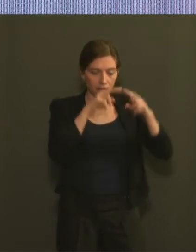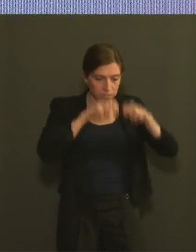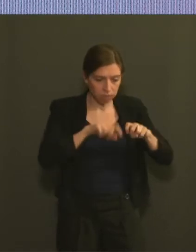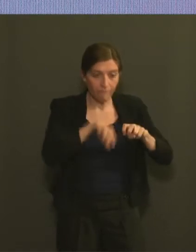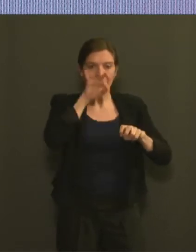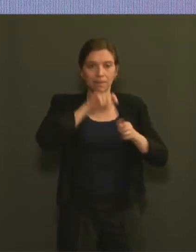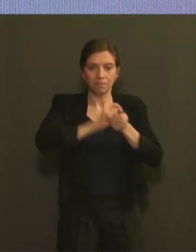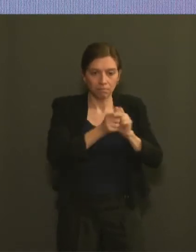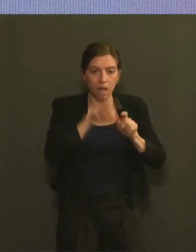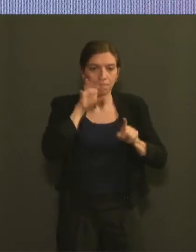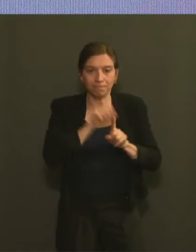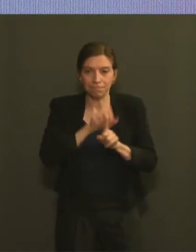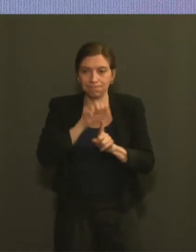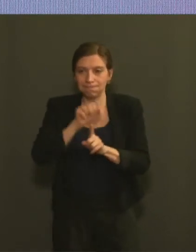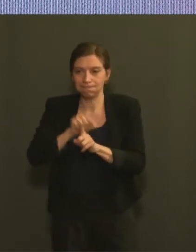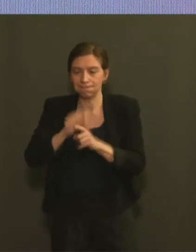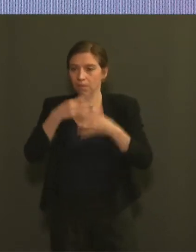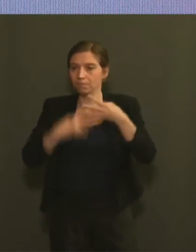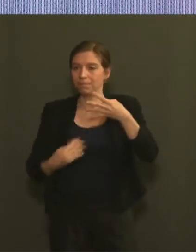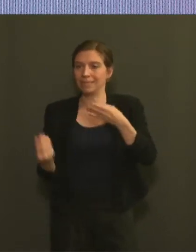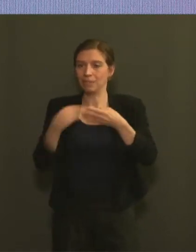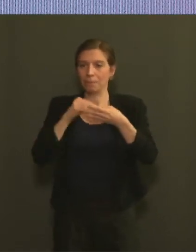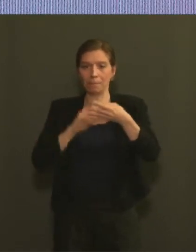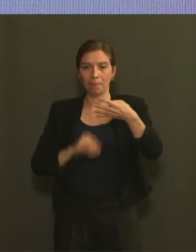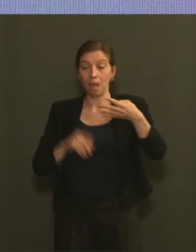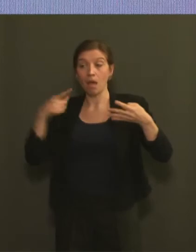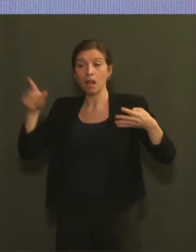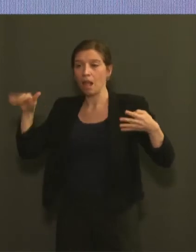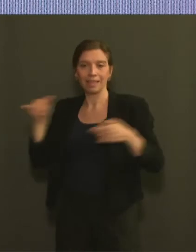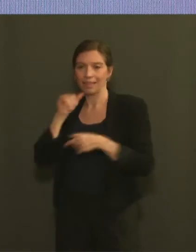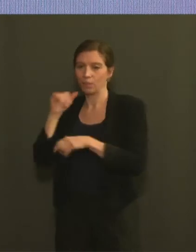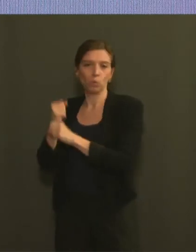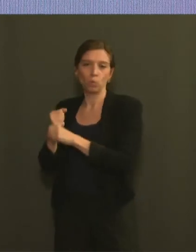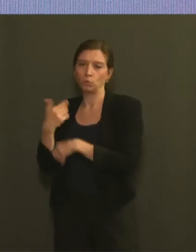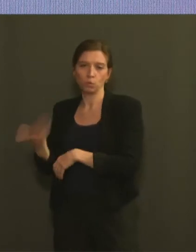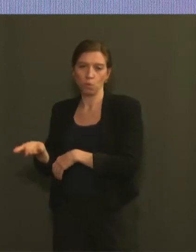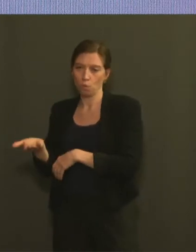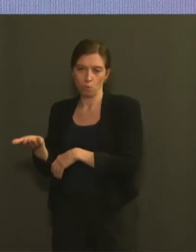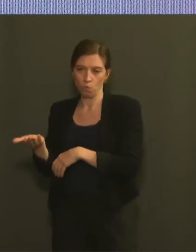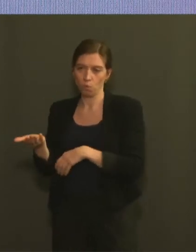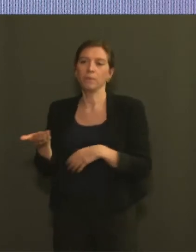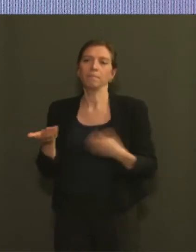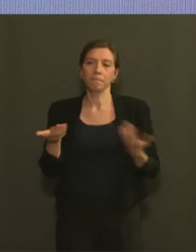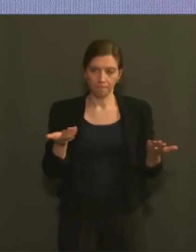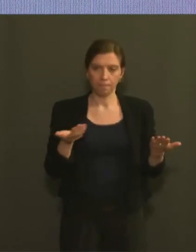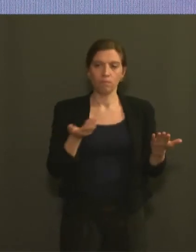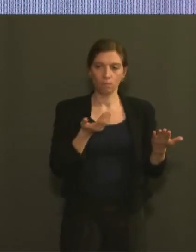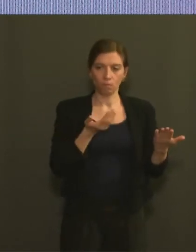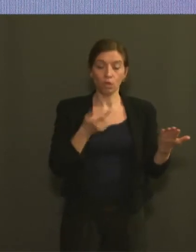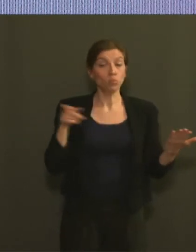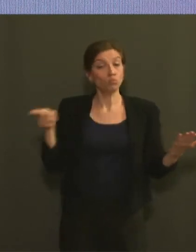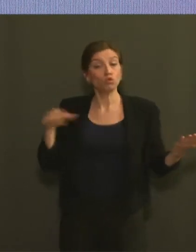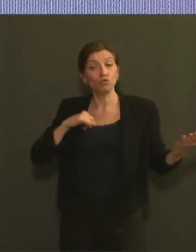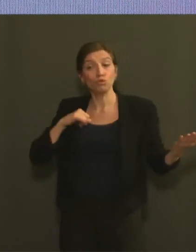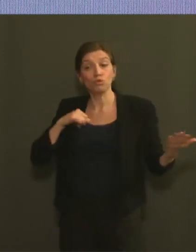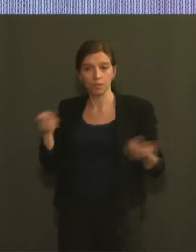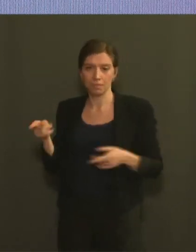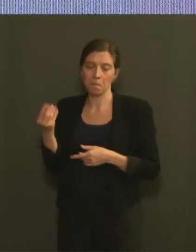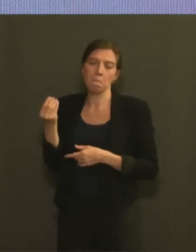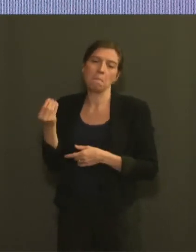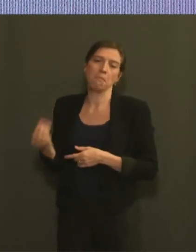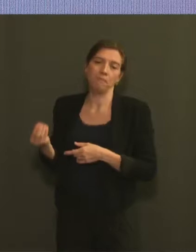landes entre le journal période caractérisée